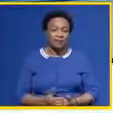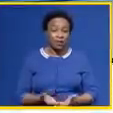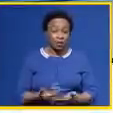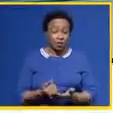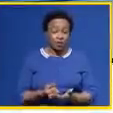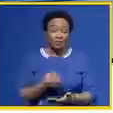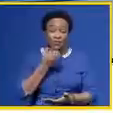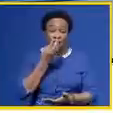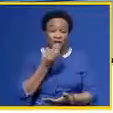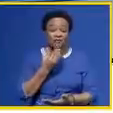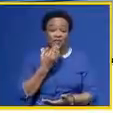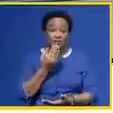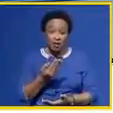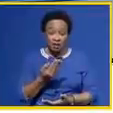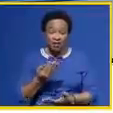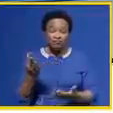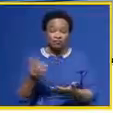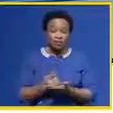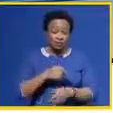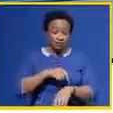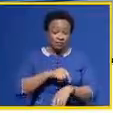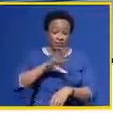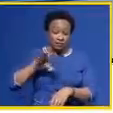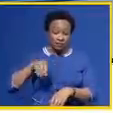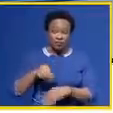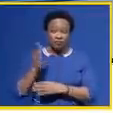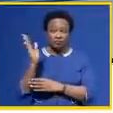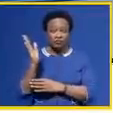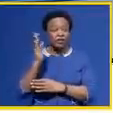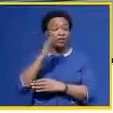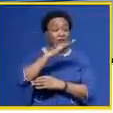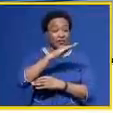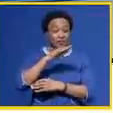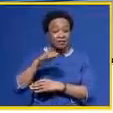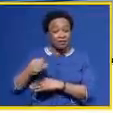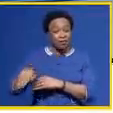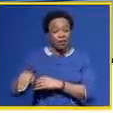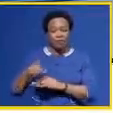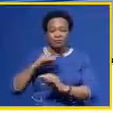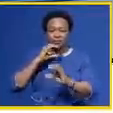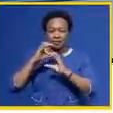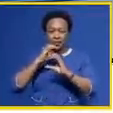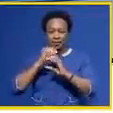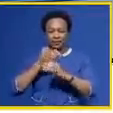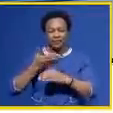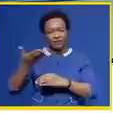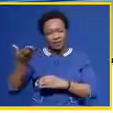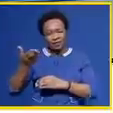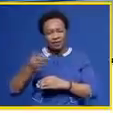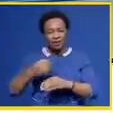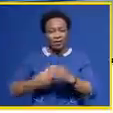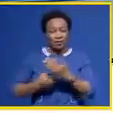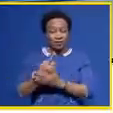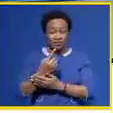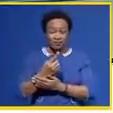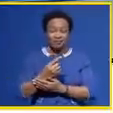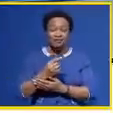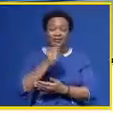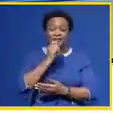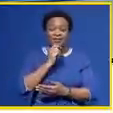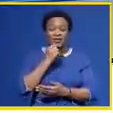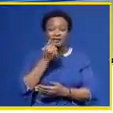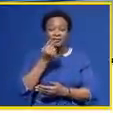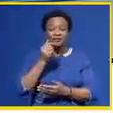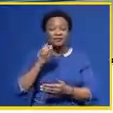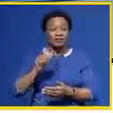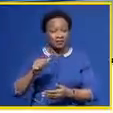Unaweza pia kupata taarifa za habari na vipindi vyetu vya Adhuhuri Live, Alasiri Lounge, Morning Trumpet na vingine vingi kupitia Azam TV app kwenye